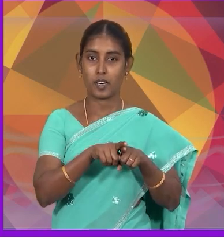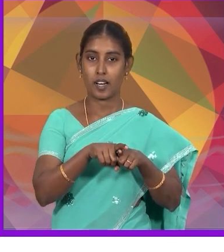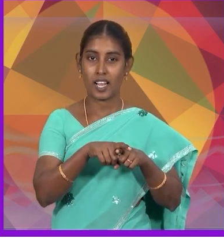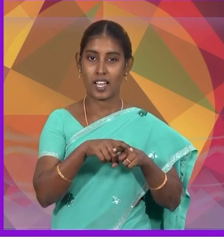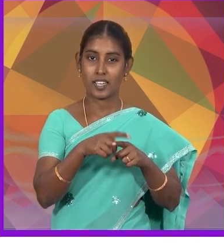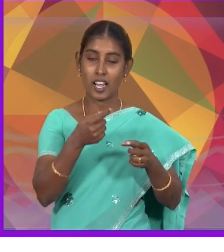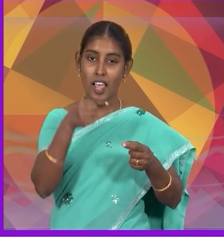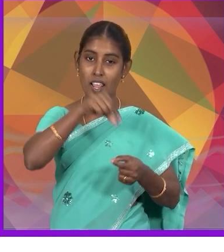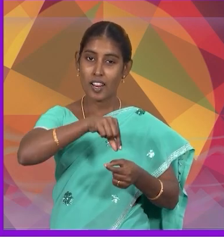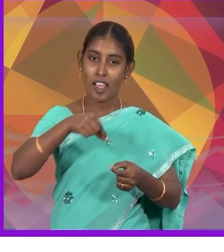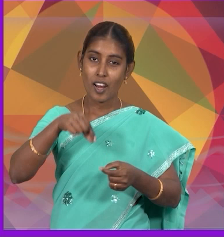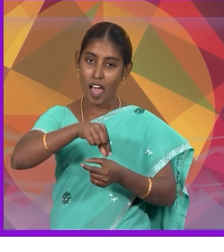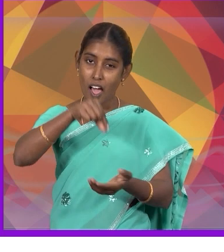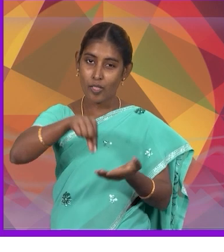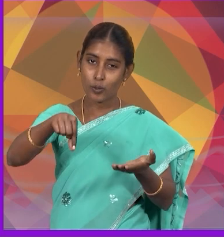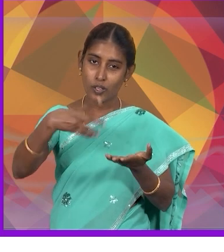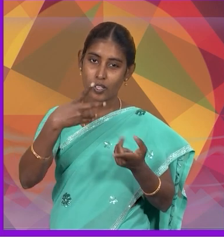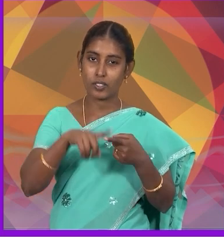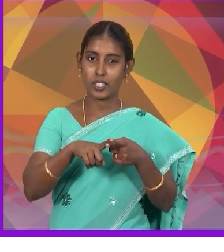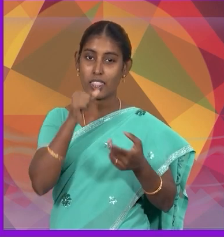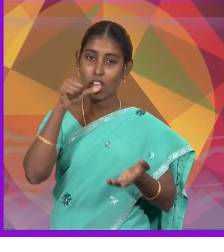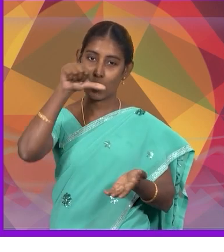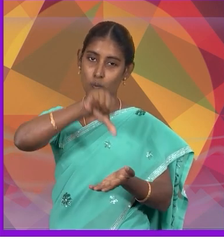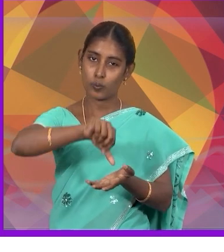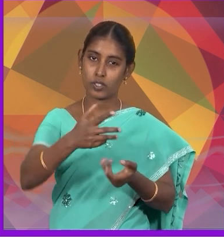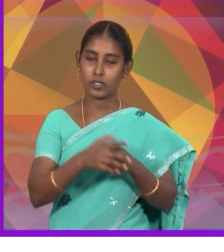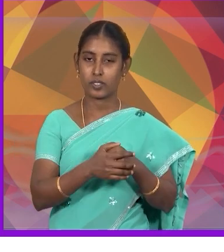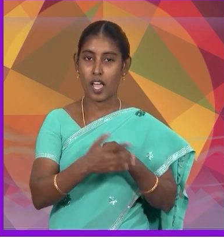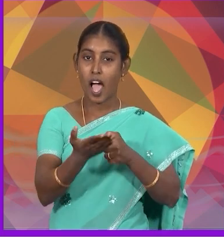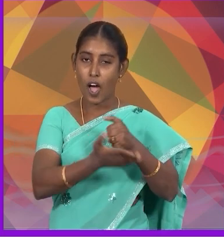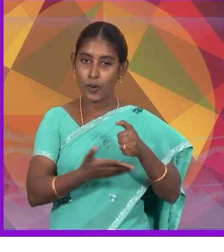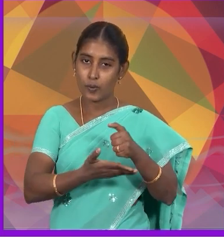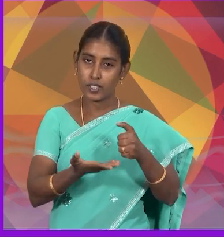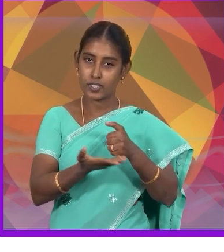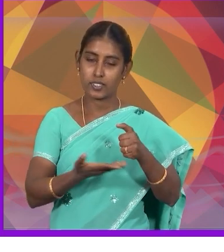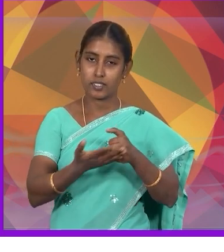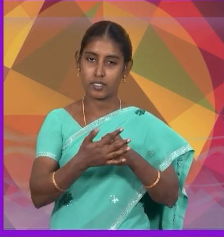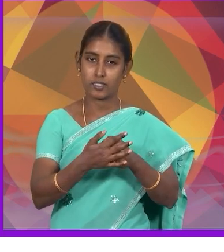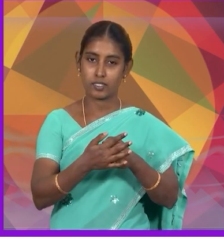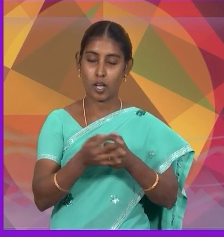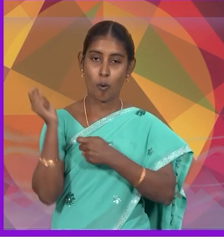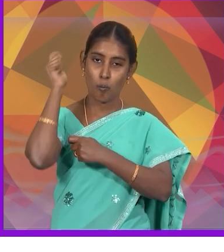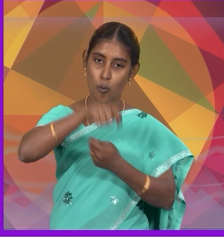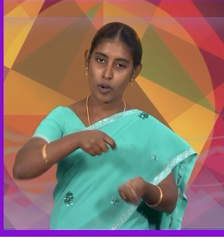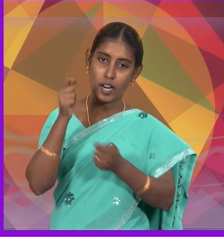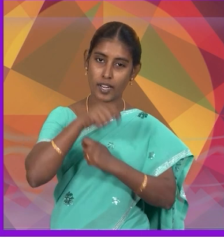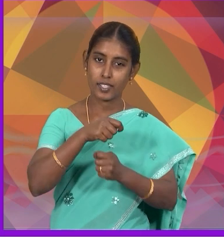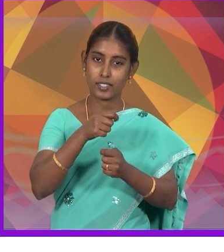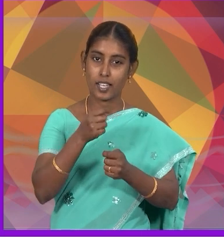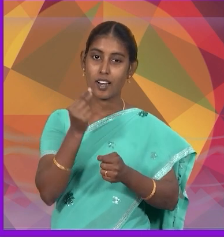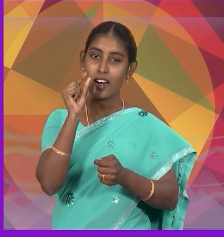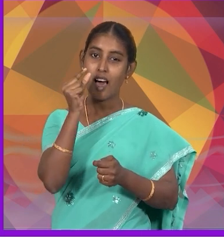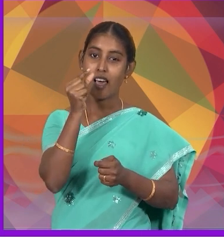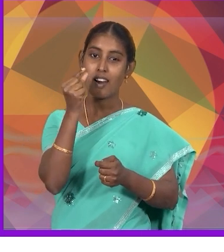பறித்தல், நாற்று நடுதல், நீர் பாய்ச்சுதல், அறுவடை செய்தல், போர் அடித்தல், நெல்